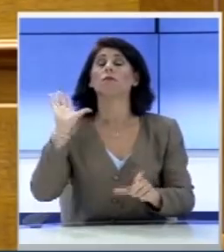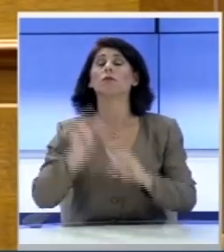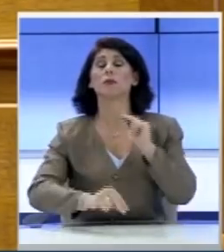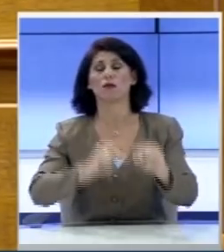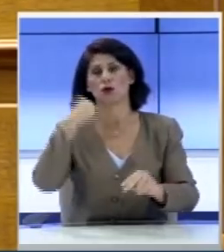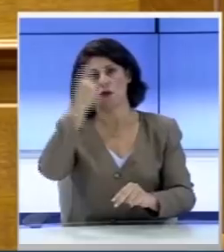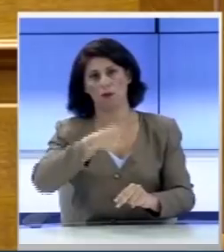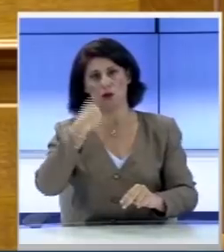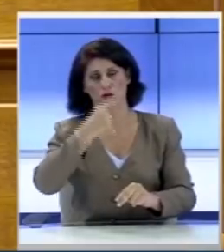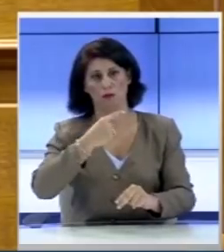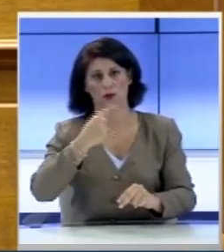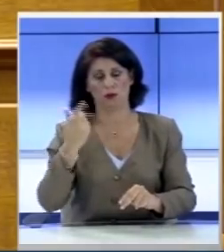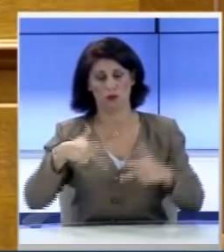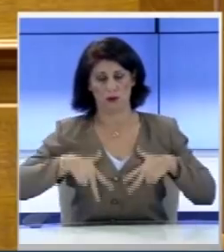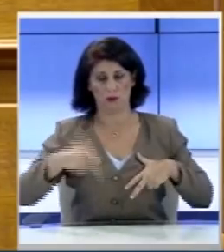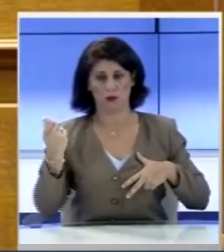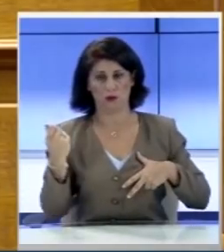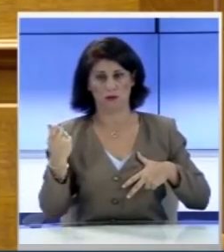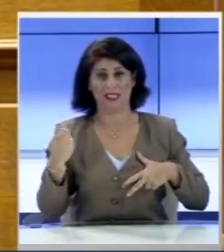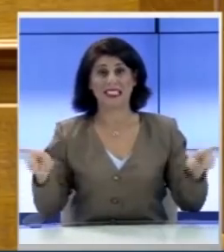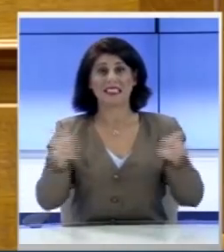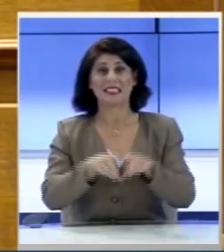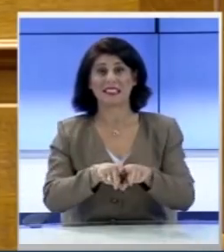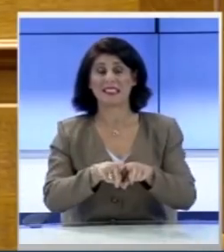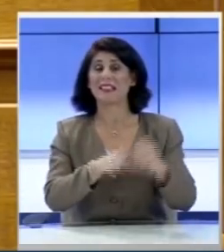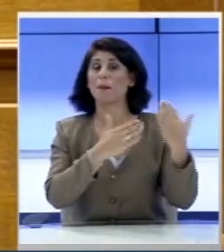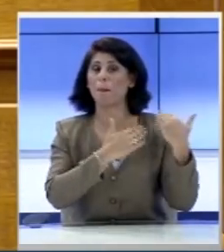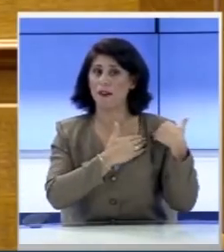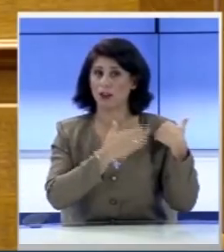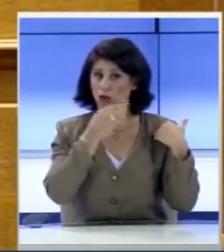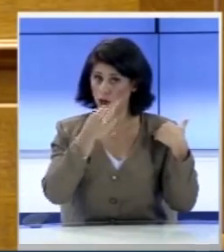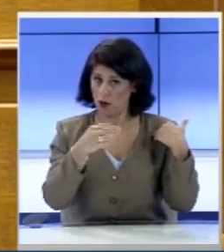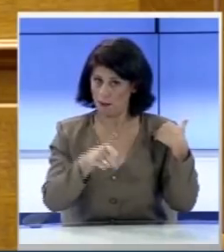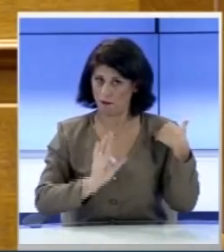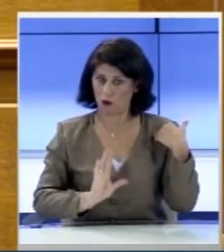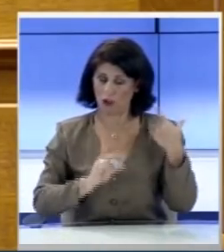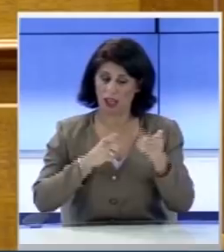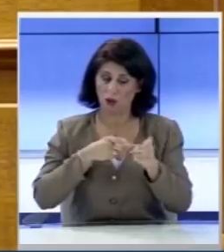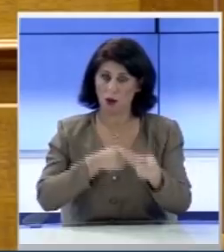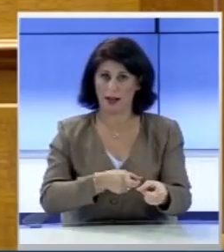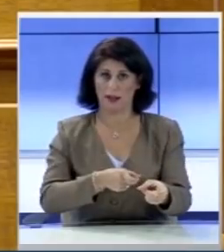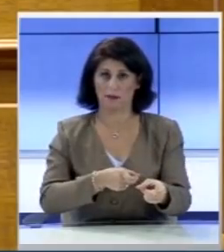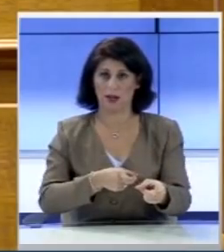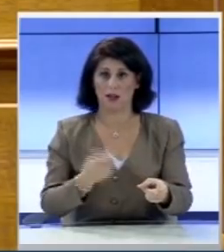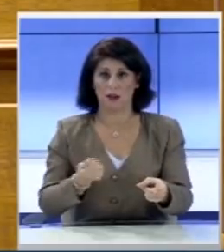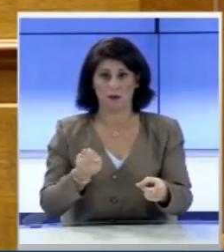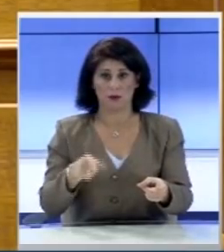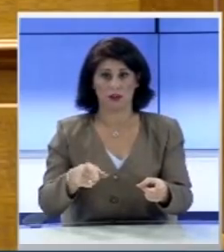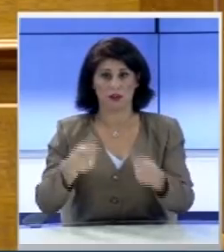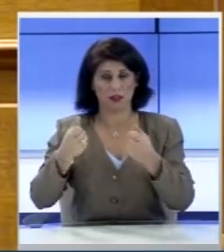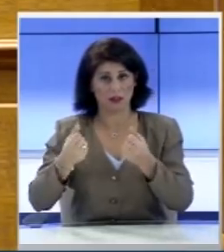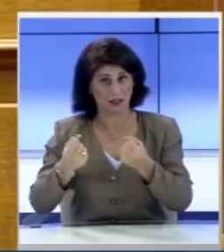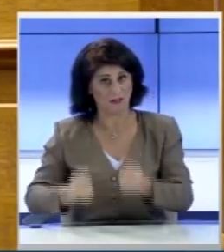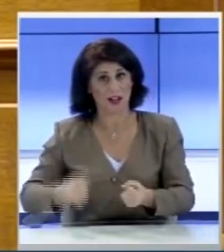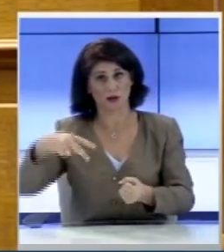στο πρόσωπο του Υπουργού Οικονομικών, συνυπεύθυνο εκτός των άλλων, για να το λέμε και αυτό, και για το έγκλημα που γίνεται κατά της